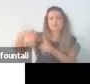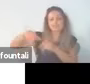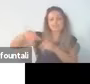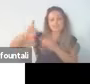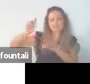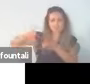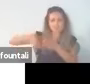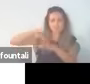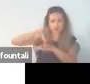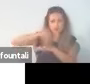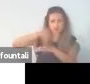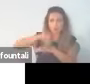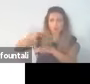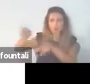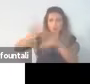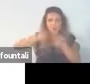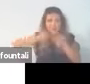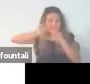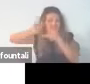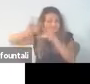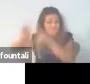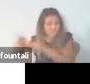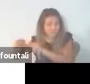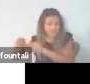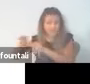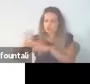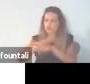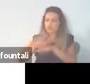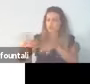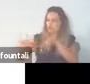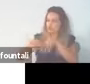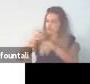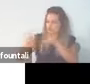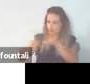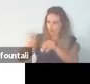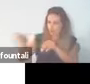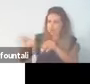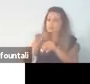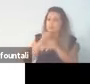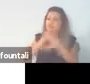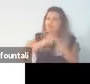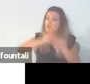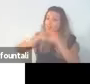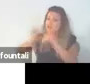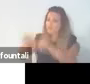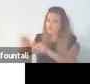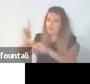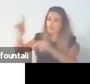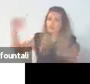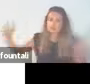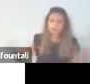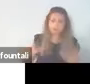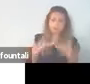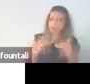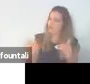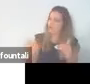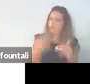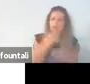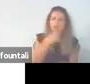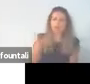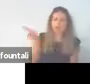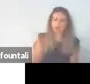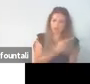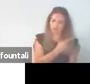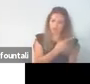το πιο διεμβολιστικό και αναγνωρισμένο εργαλείο ανθρώπινων δικαιωμάτων που στοχεύει στον τερματισμό της